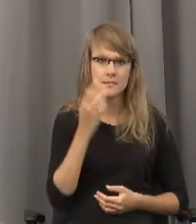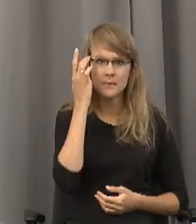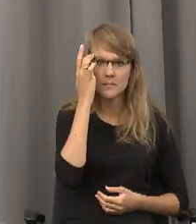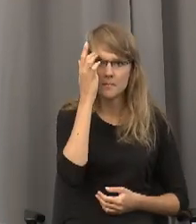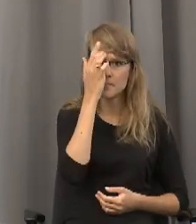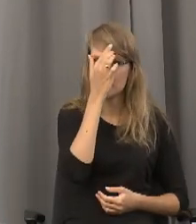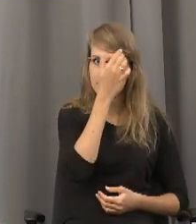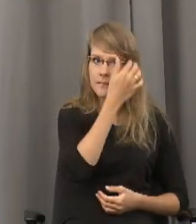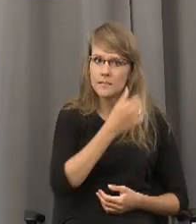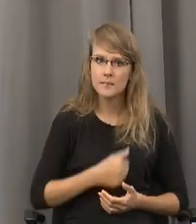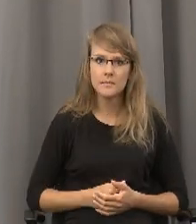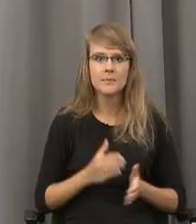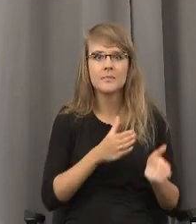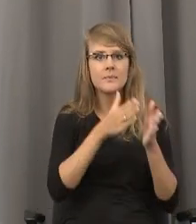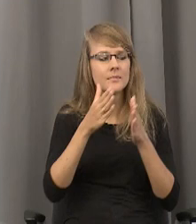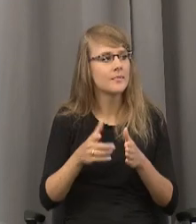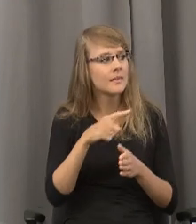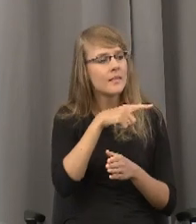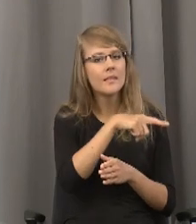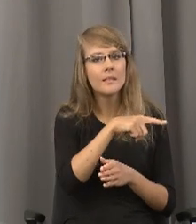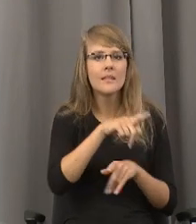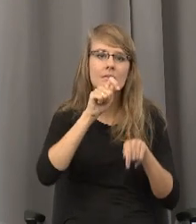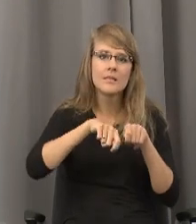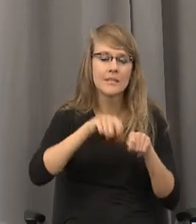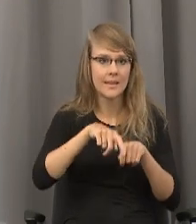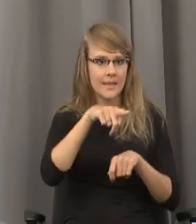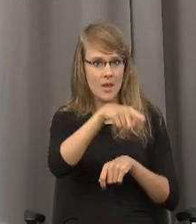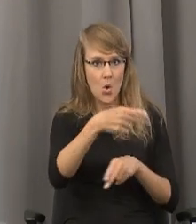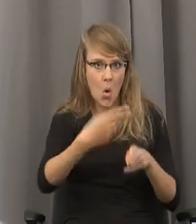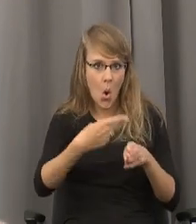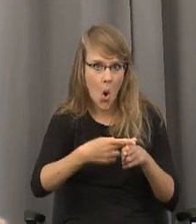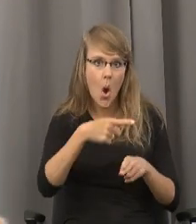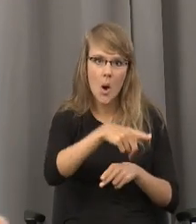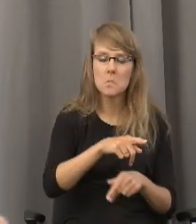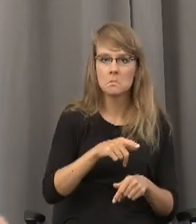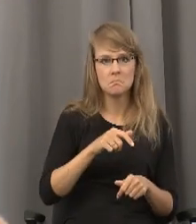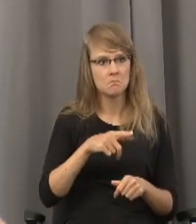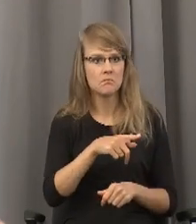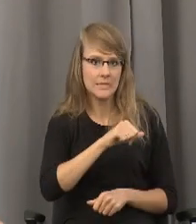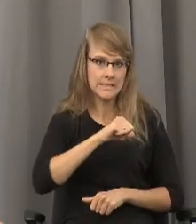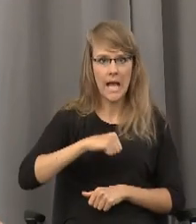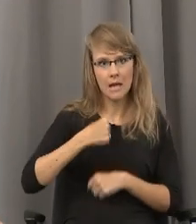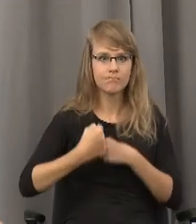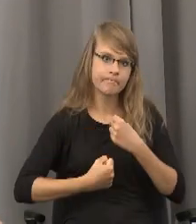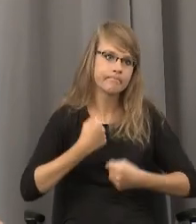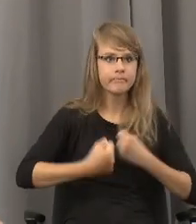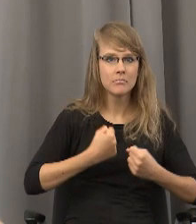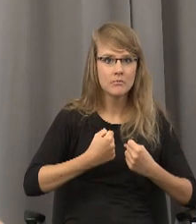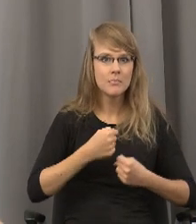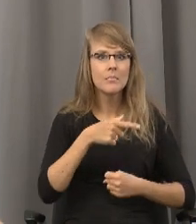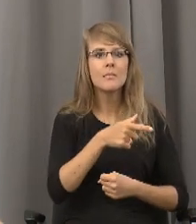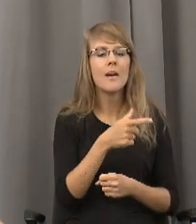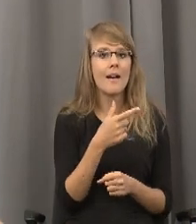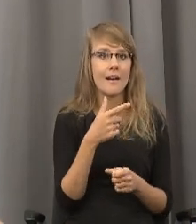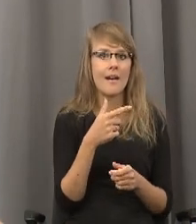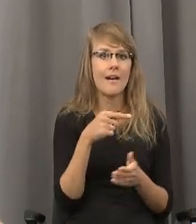Skala ADL to jest skala sprawności chorego. Im niższa wartość, tym ta osoba jest mniej sprawna.